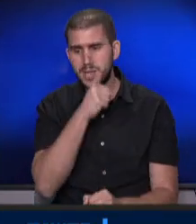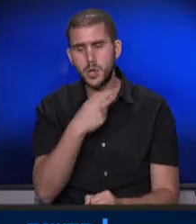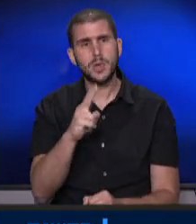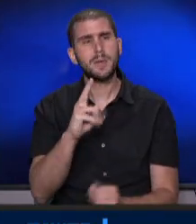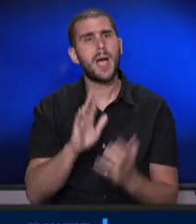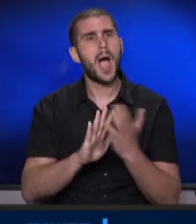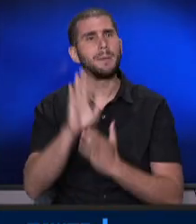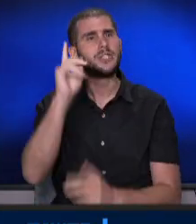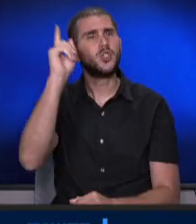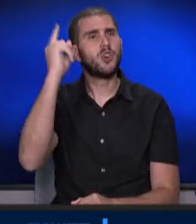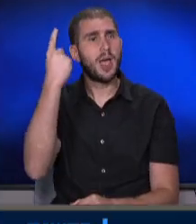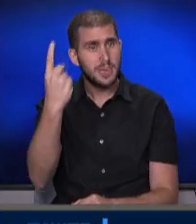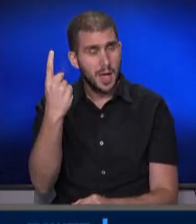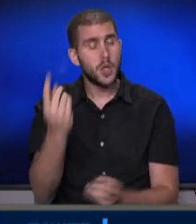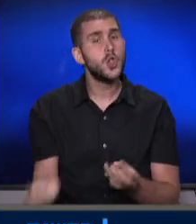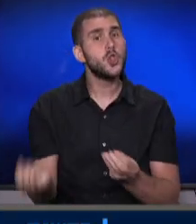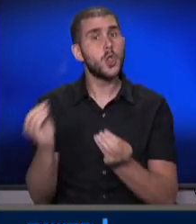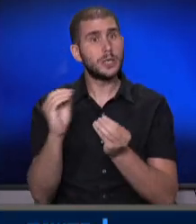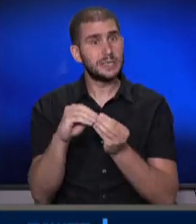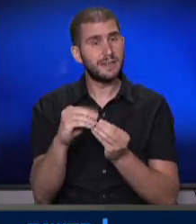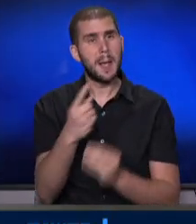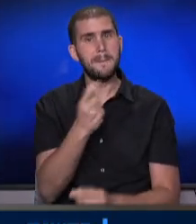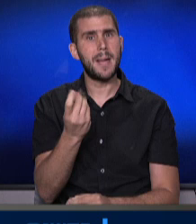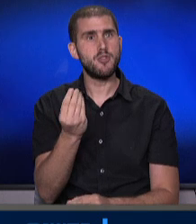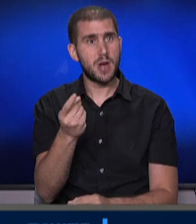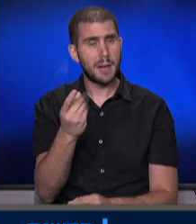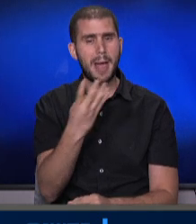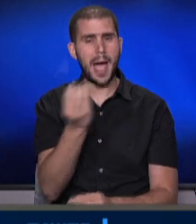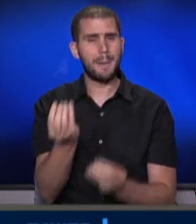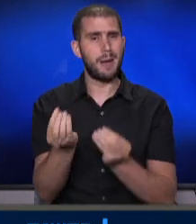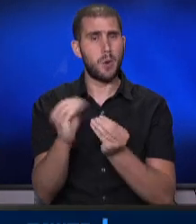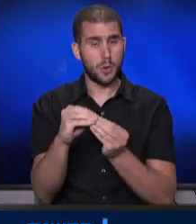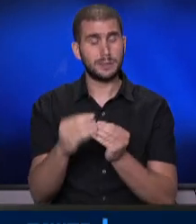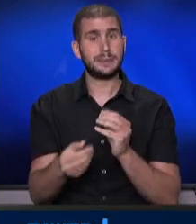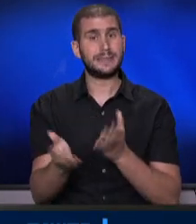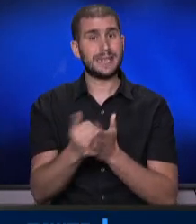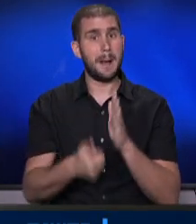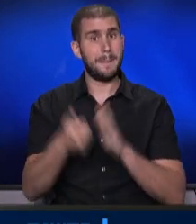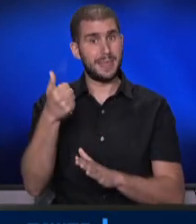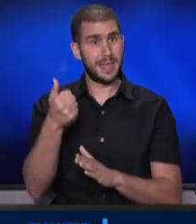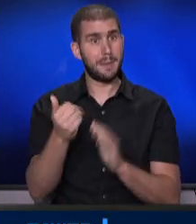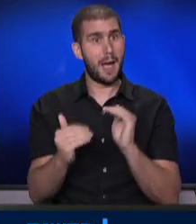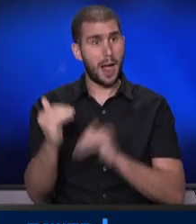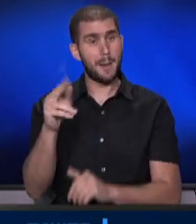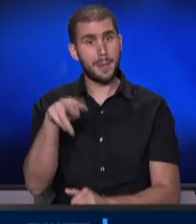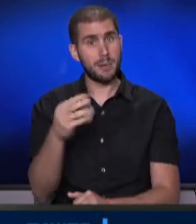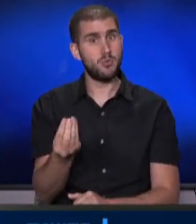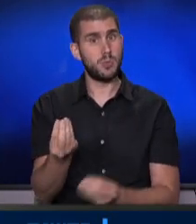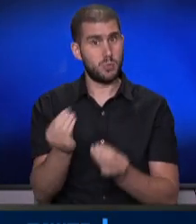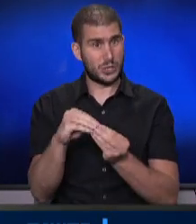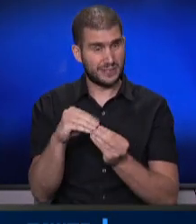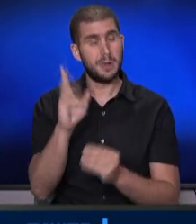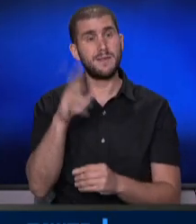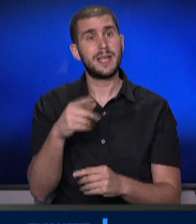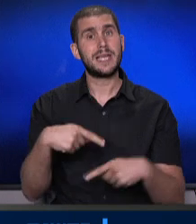מ-15 שנה, עלתה התוספת ב-100 שקלים ל-400. שכר המנהלים המתחילים עלה בעוד 2,000 שקלים, ובימי